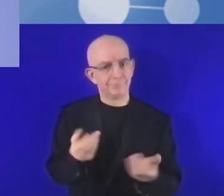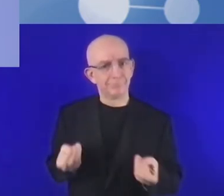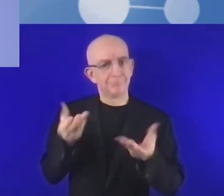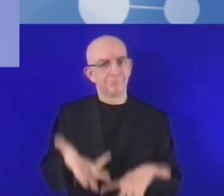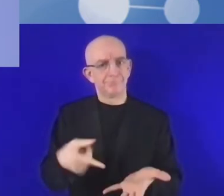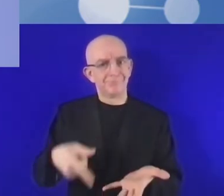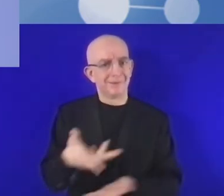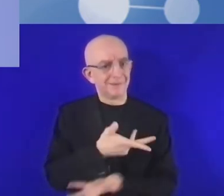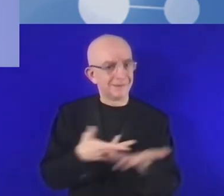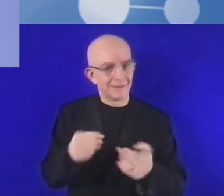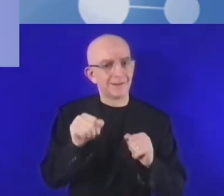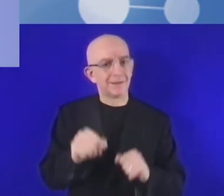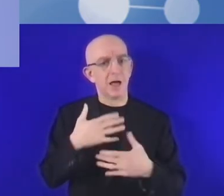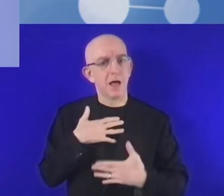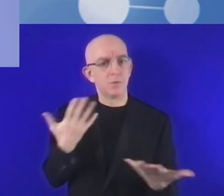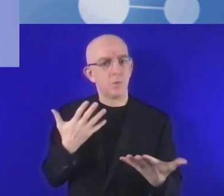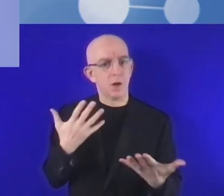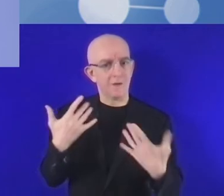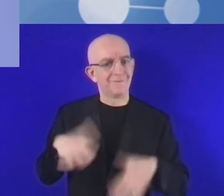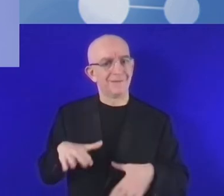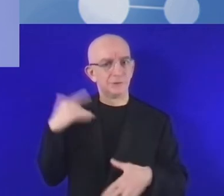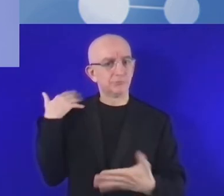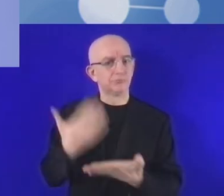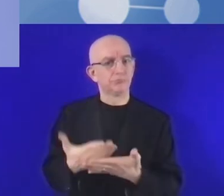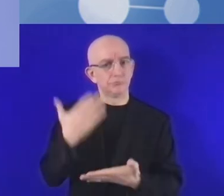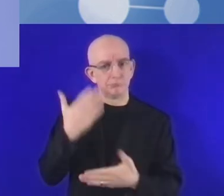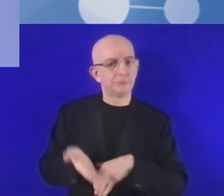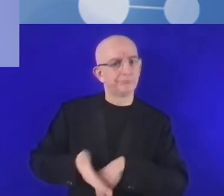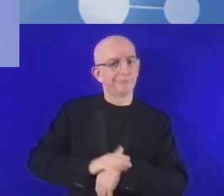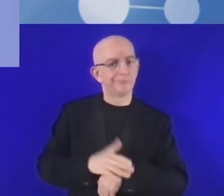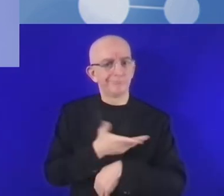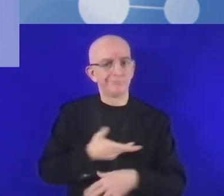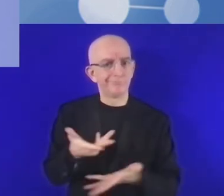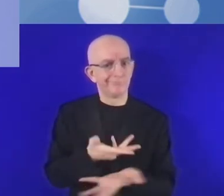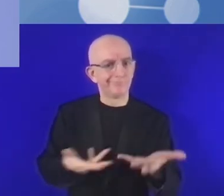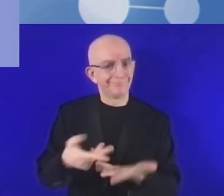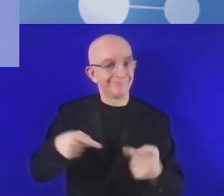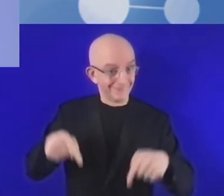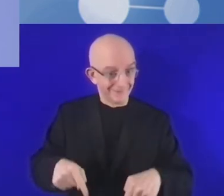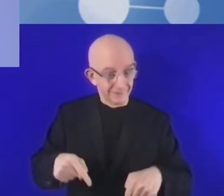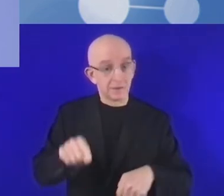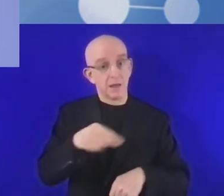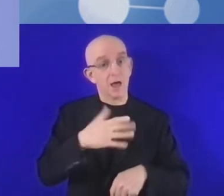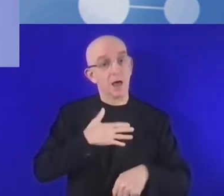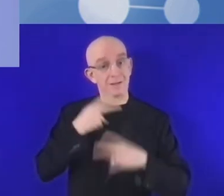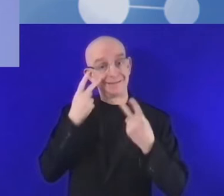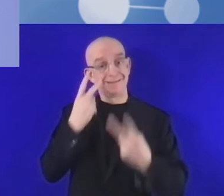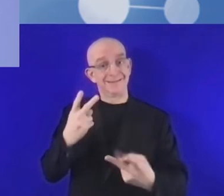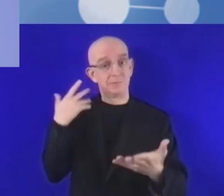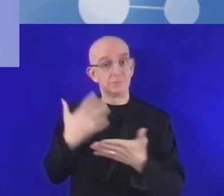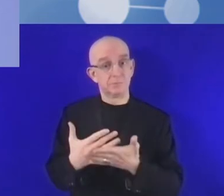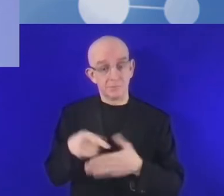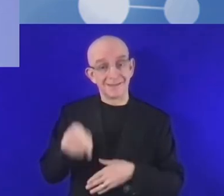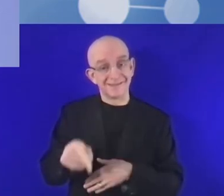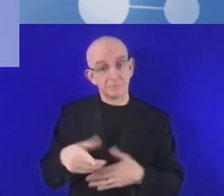化它会大幅度减少这个大流行病的经济的负面